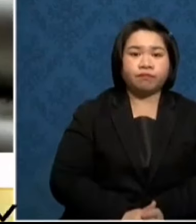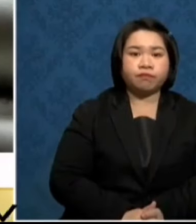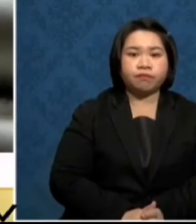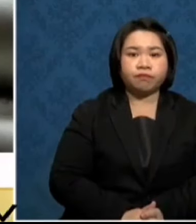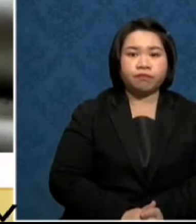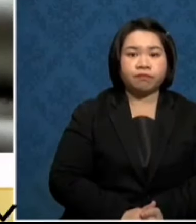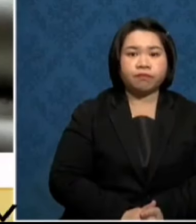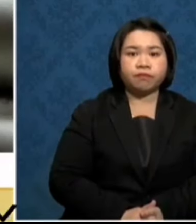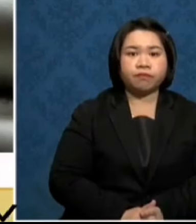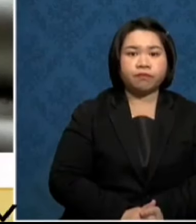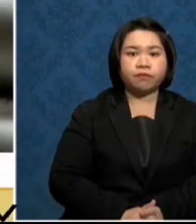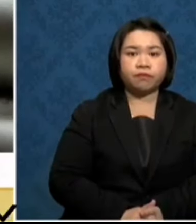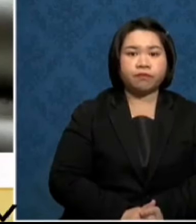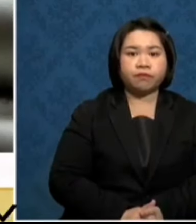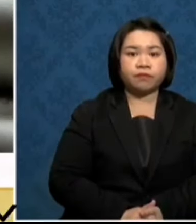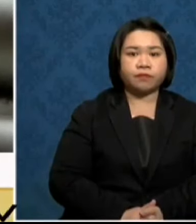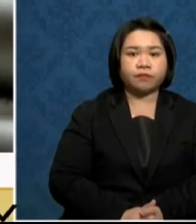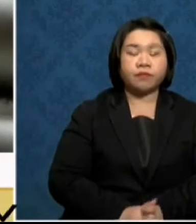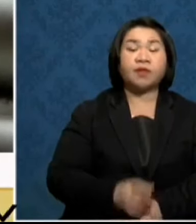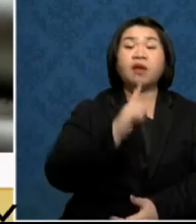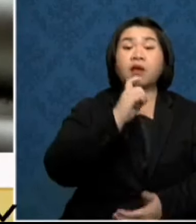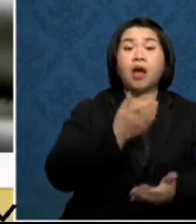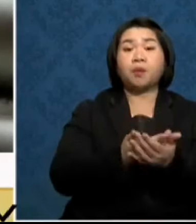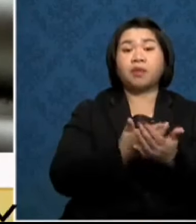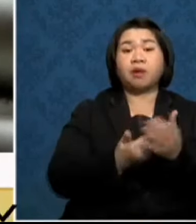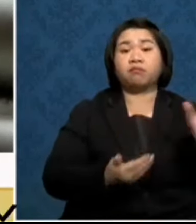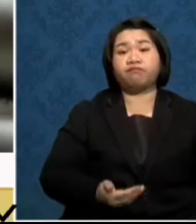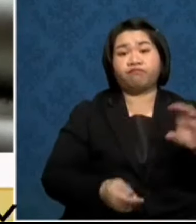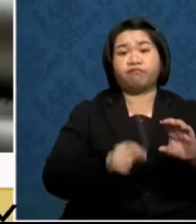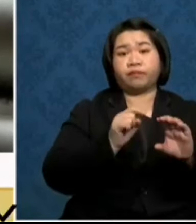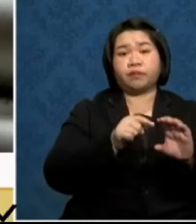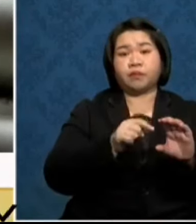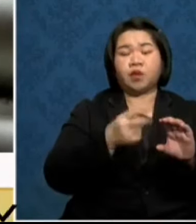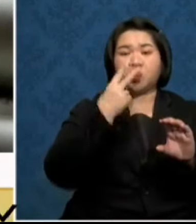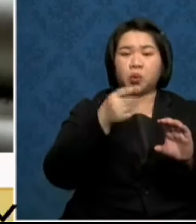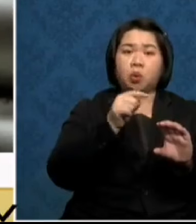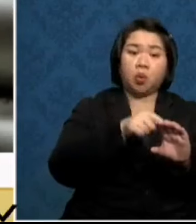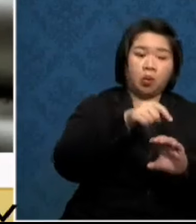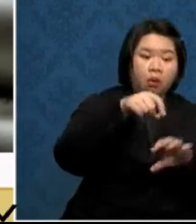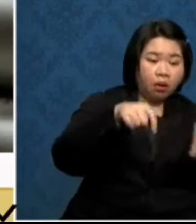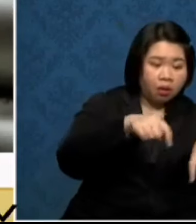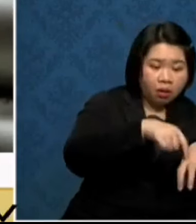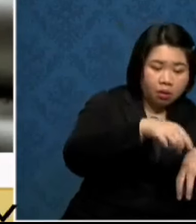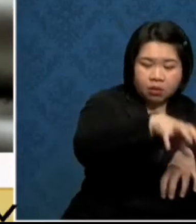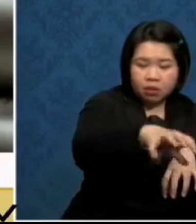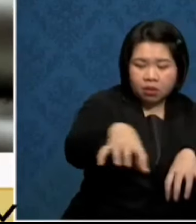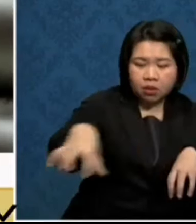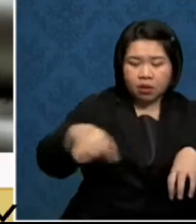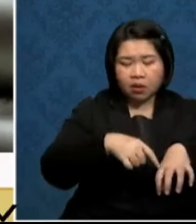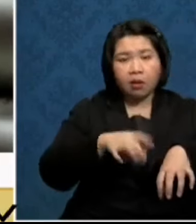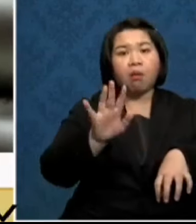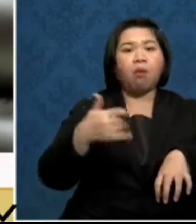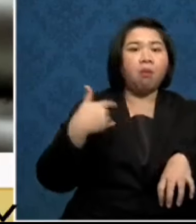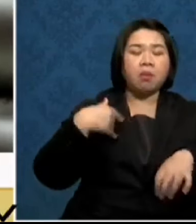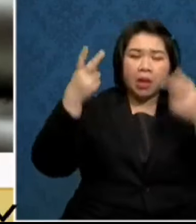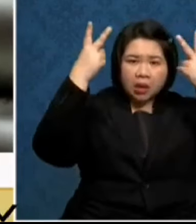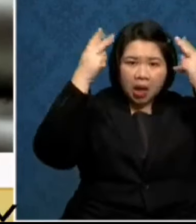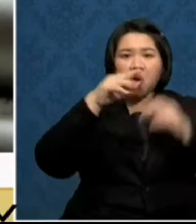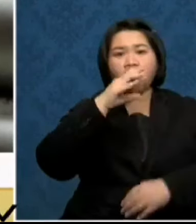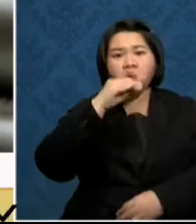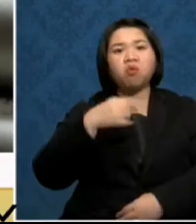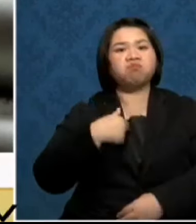ครับแหล่งเงินกลับไปกลับมาขนาดนายกออกมาโชว์พาว